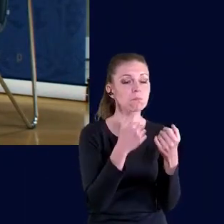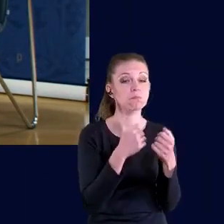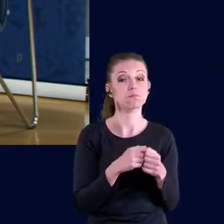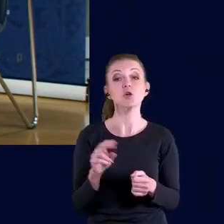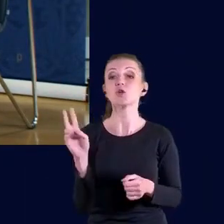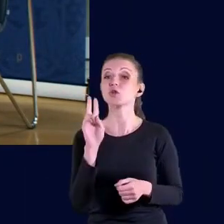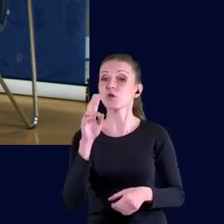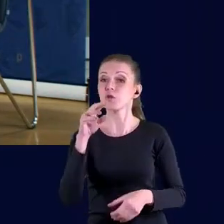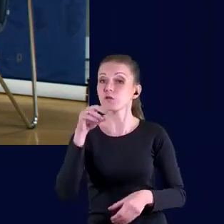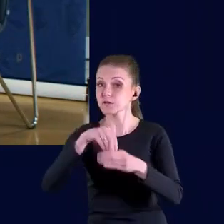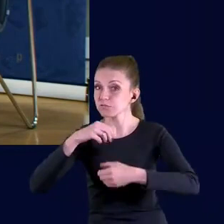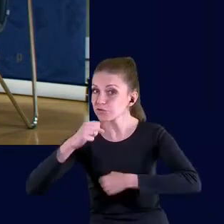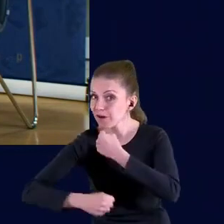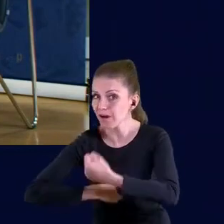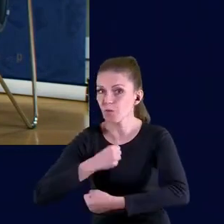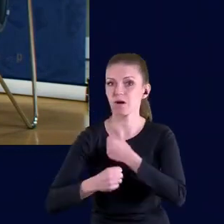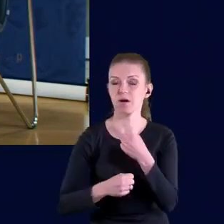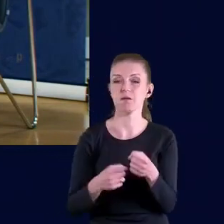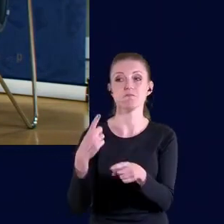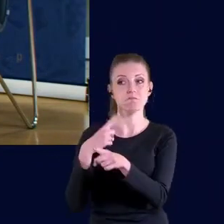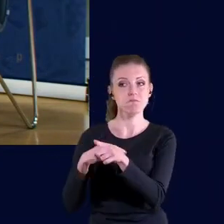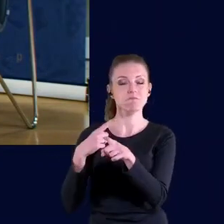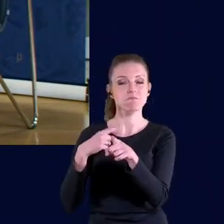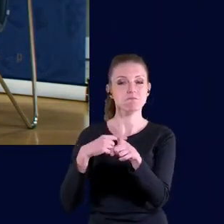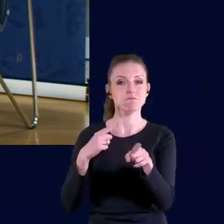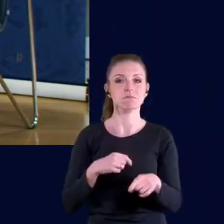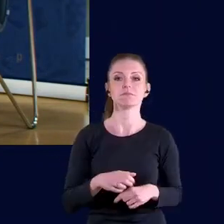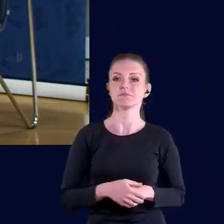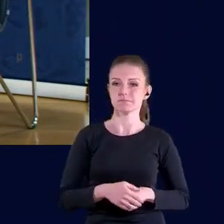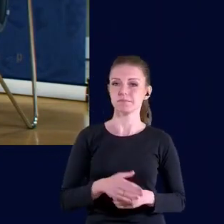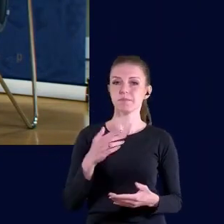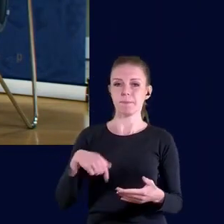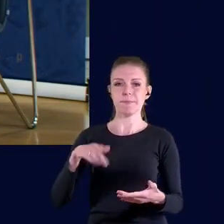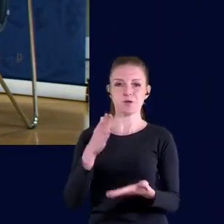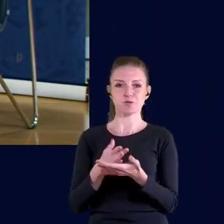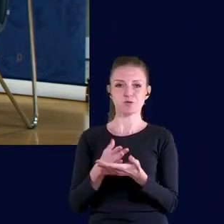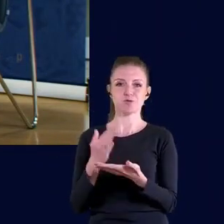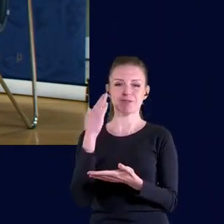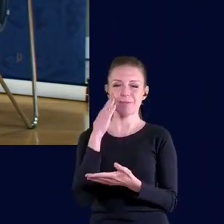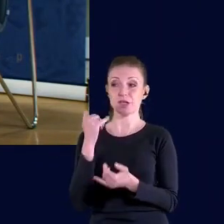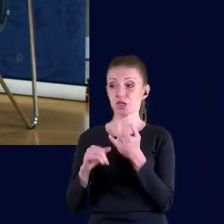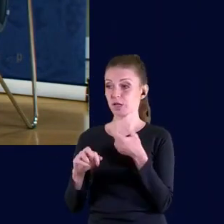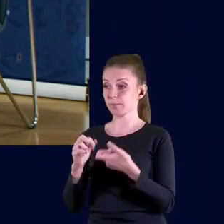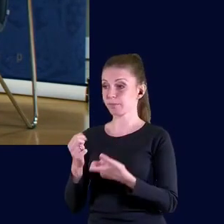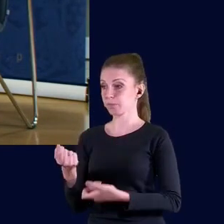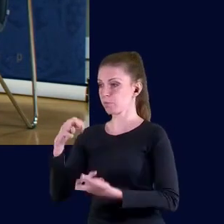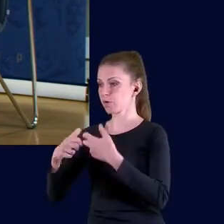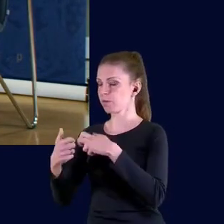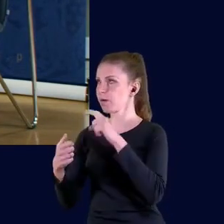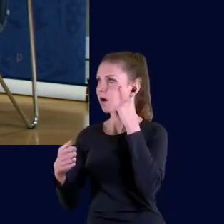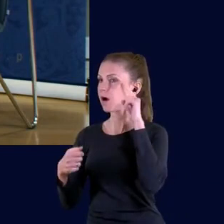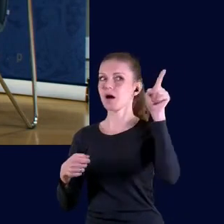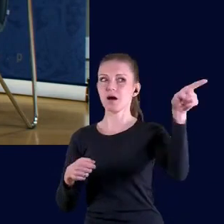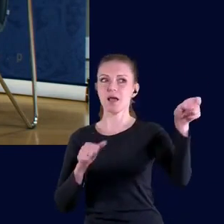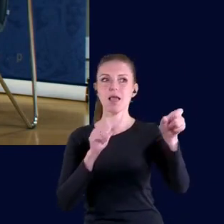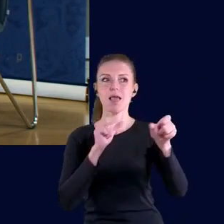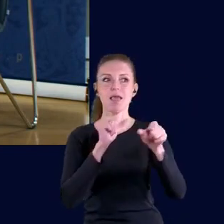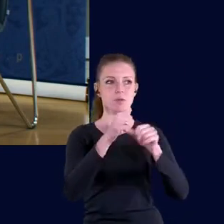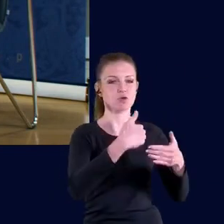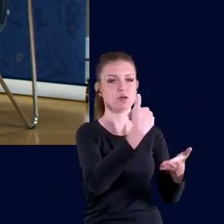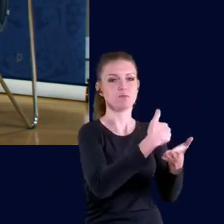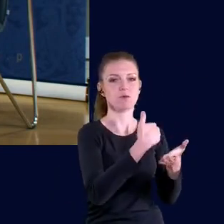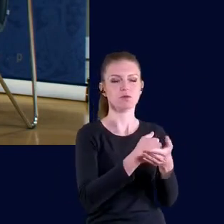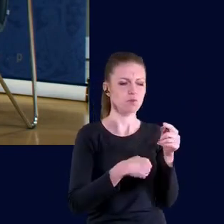stoją i bardzo prosto już mówiąc będziemy wiedzieć z kim rozmawiać żeby rozwiązywać też własne problemy lokalne